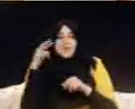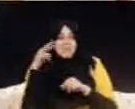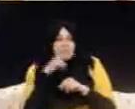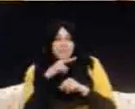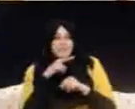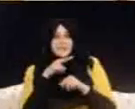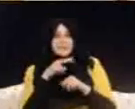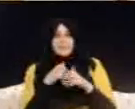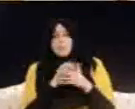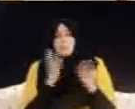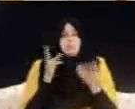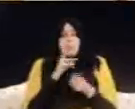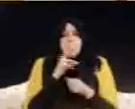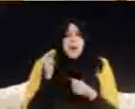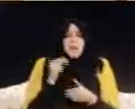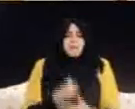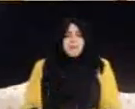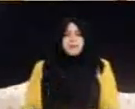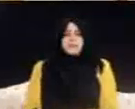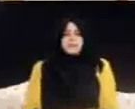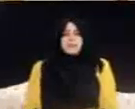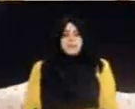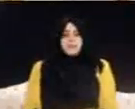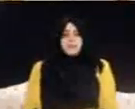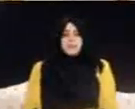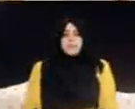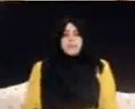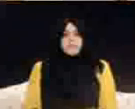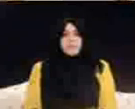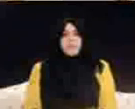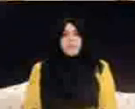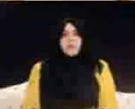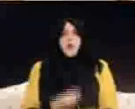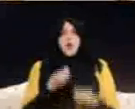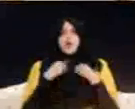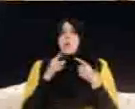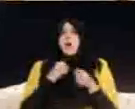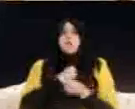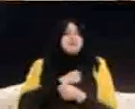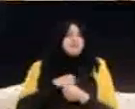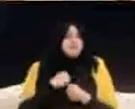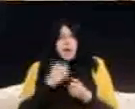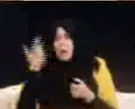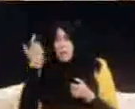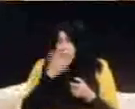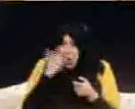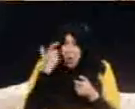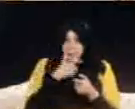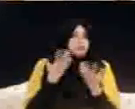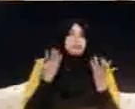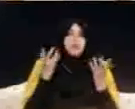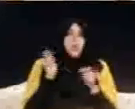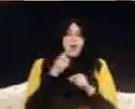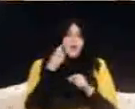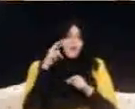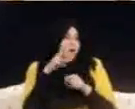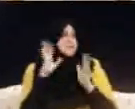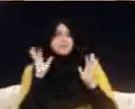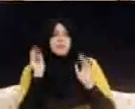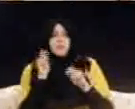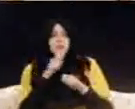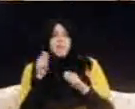أهل البيت وكذا، ما كان فيها حتى حرج، لا تثير الأحزان ولا تثير الأشجان ولا، عادي